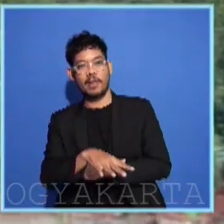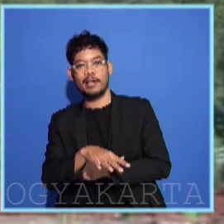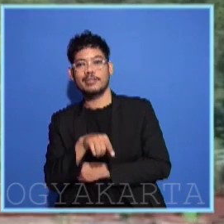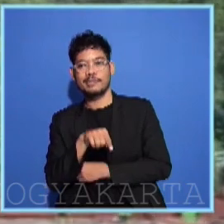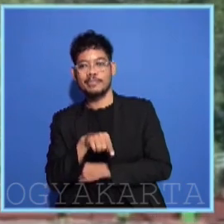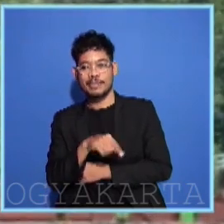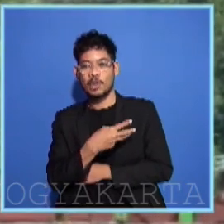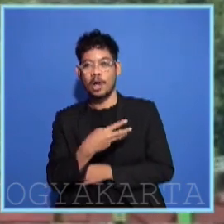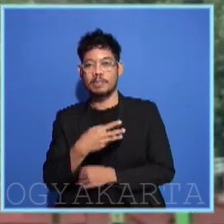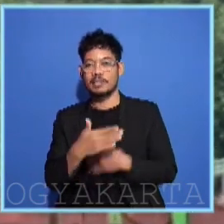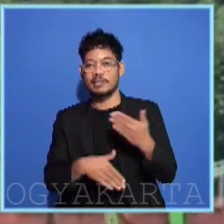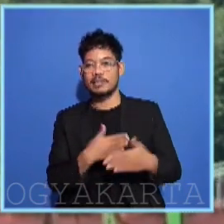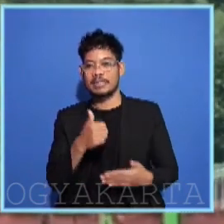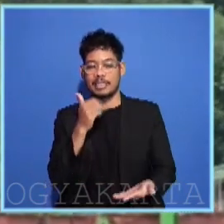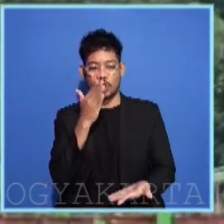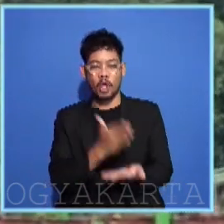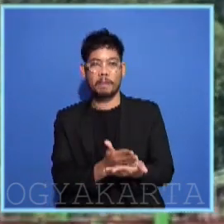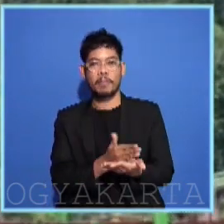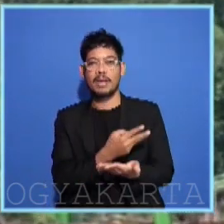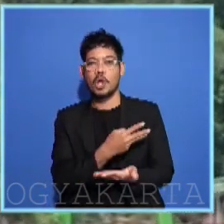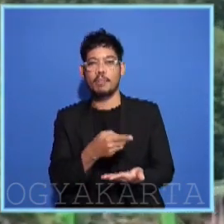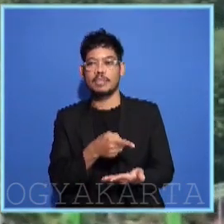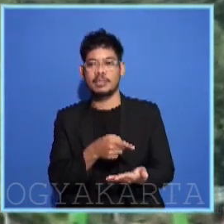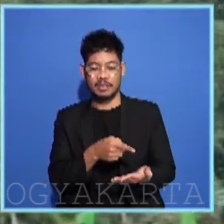roda perekonomian di kawasan wisata.